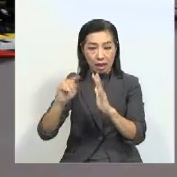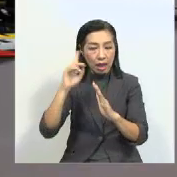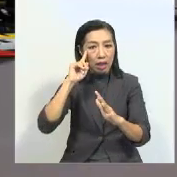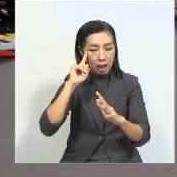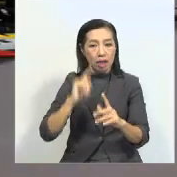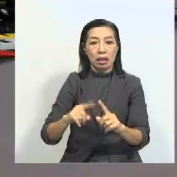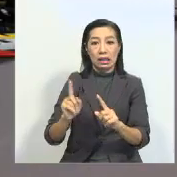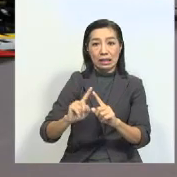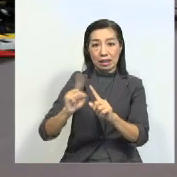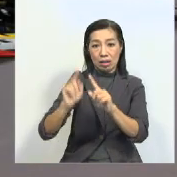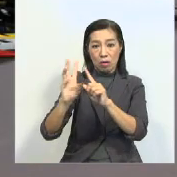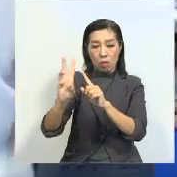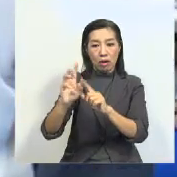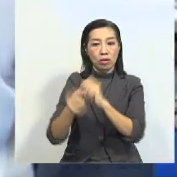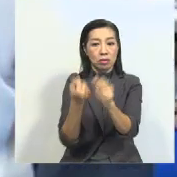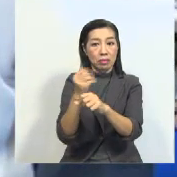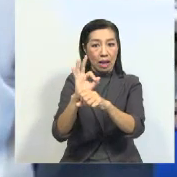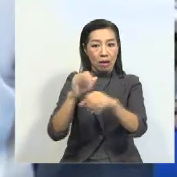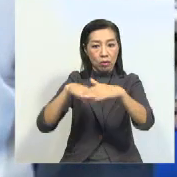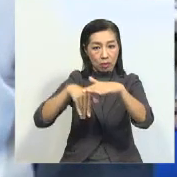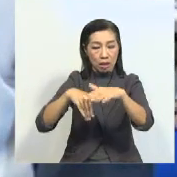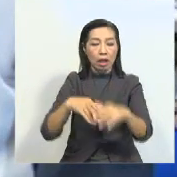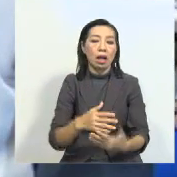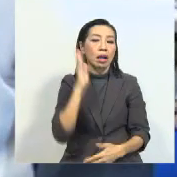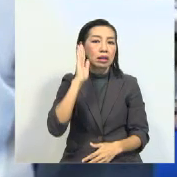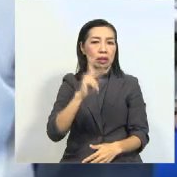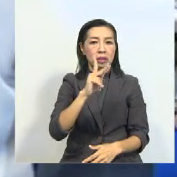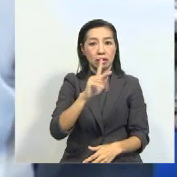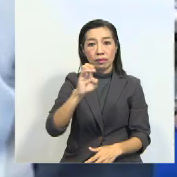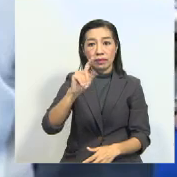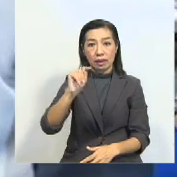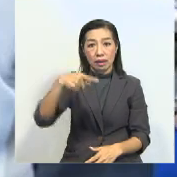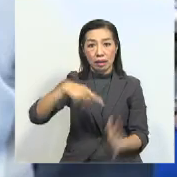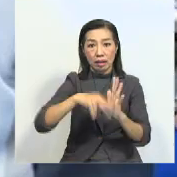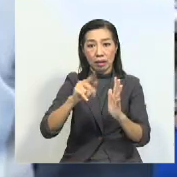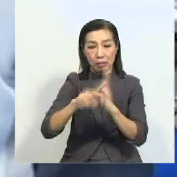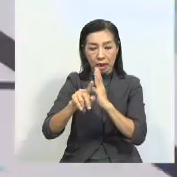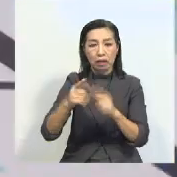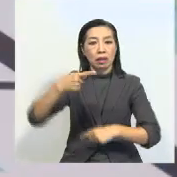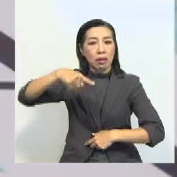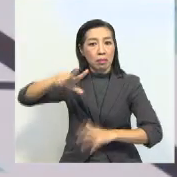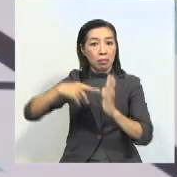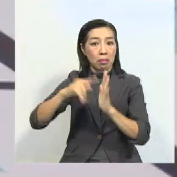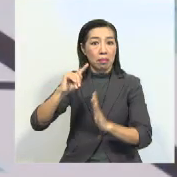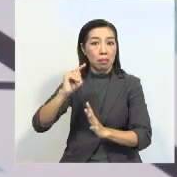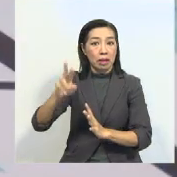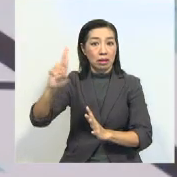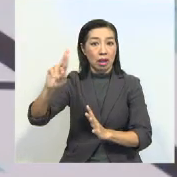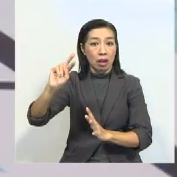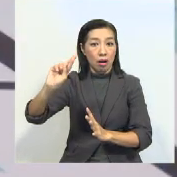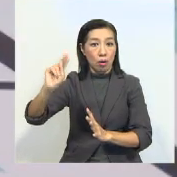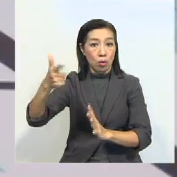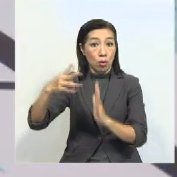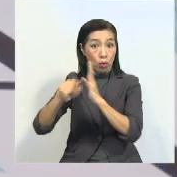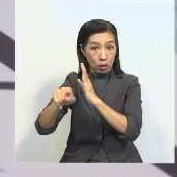ศอันดับ6รุ่นซีเนียร์อายุไม่เกิน19ปีนายกิติพันธ์วิเศษวงศาและนายภัทรรงค์สมบัติแก้วน้องๆทั้ง